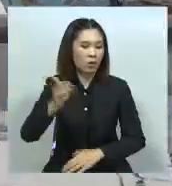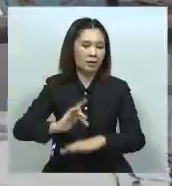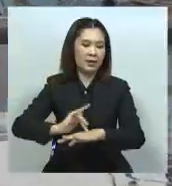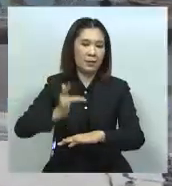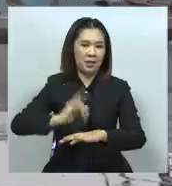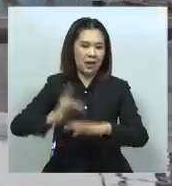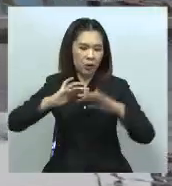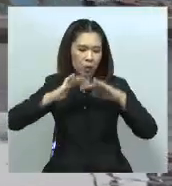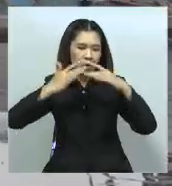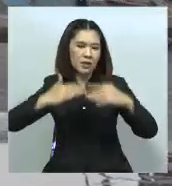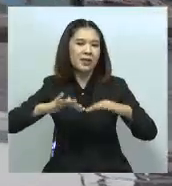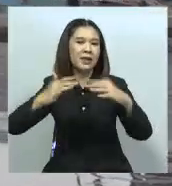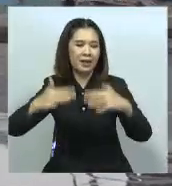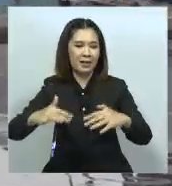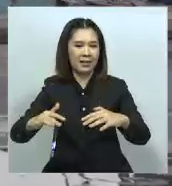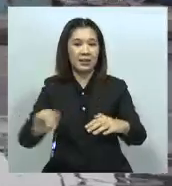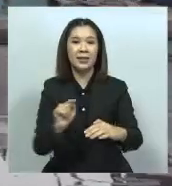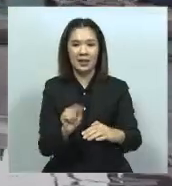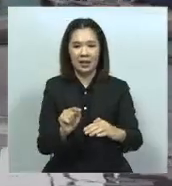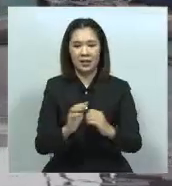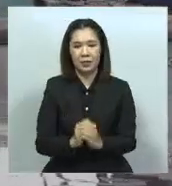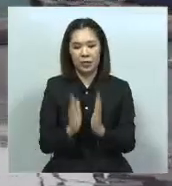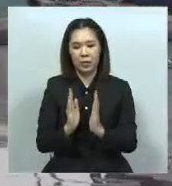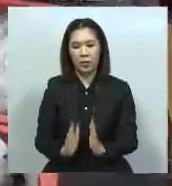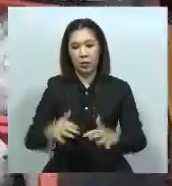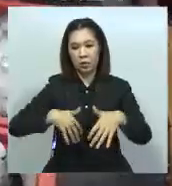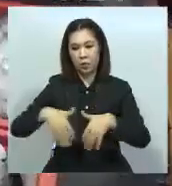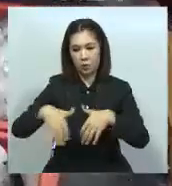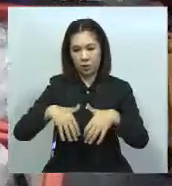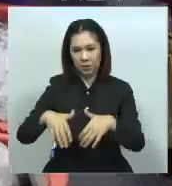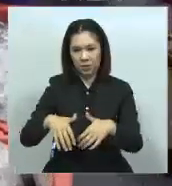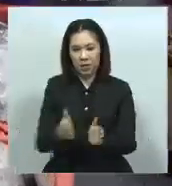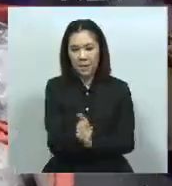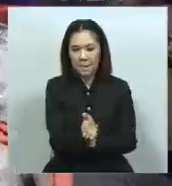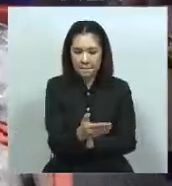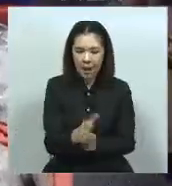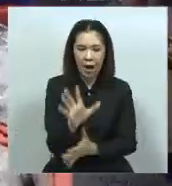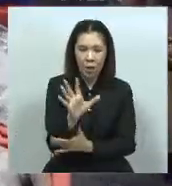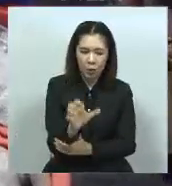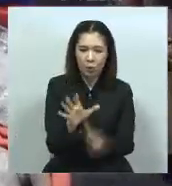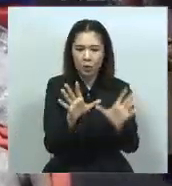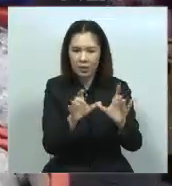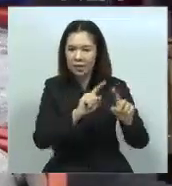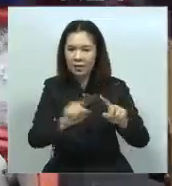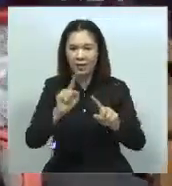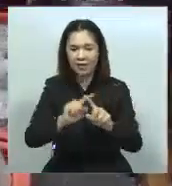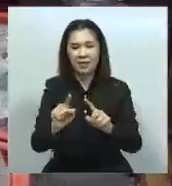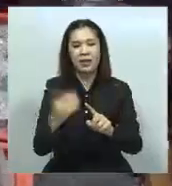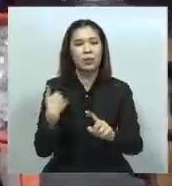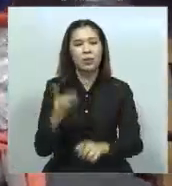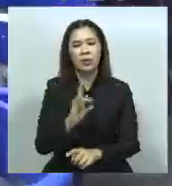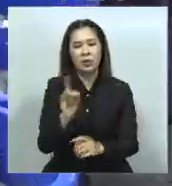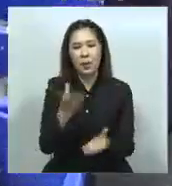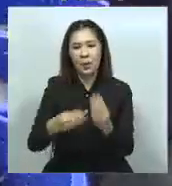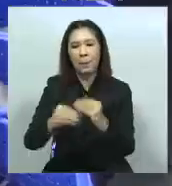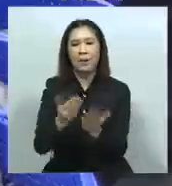ทะเลอุดมสมบูรณ์มากขึ้นแน่นอนนะครับว่าชาวประมงเองก็จะจับปลาได้มากขึ้นนะครับจับสัตว์ทะเลได้มากขึ้นราย